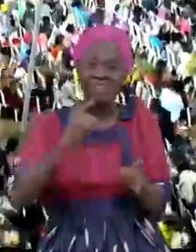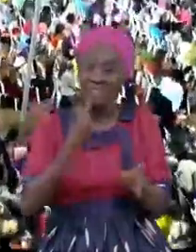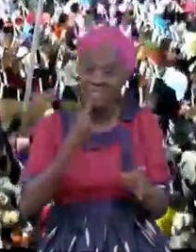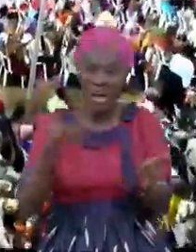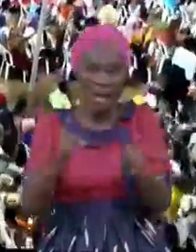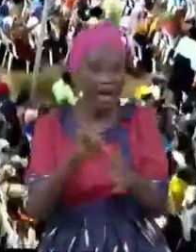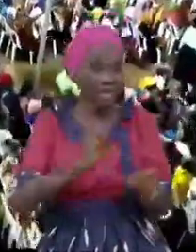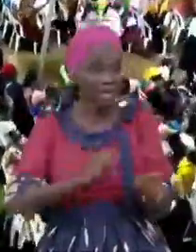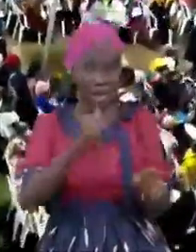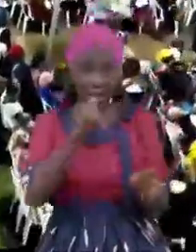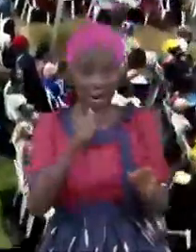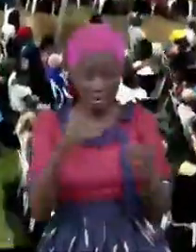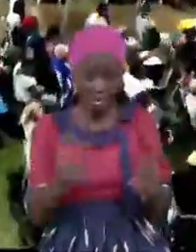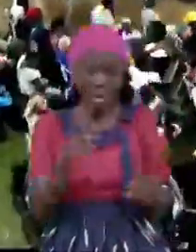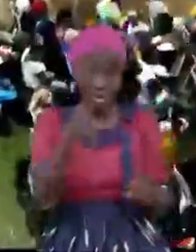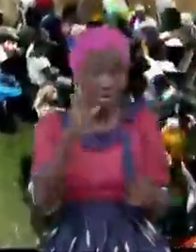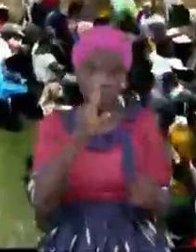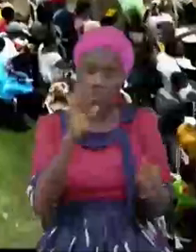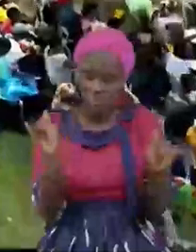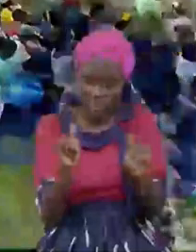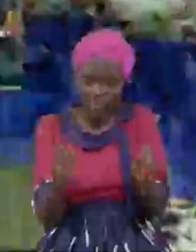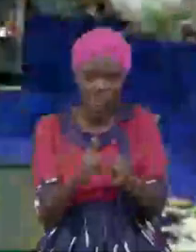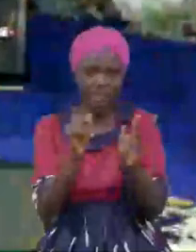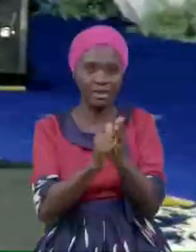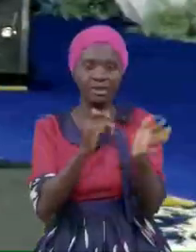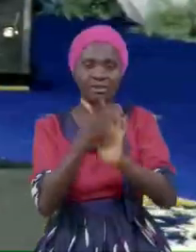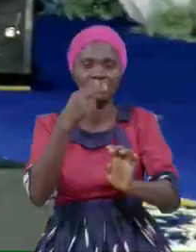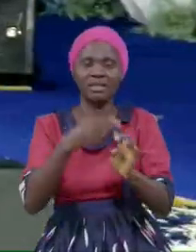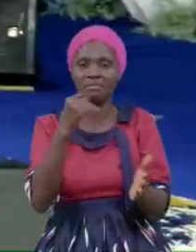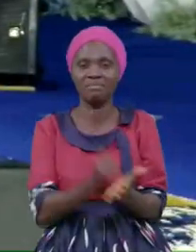moi. En fait,